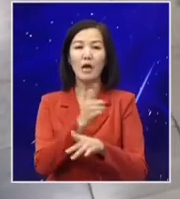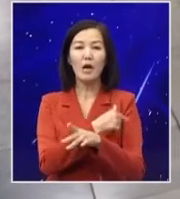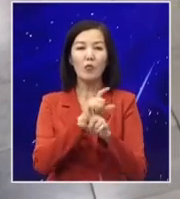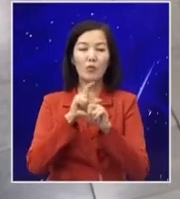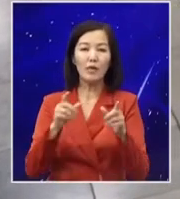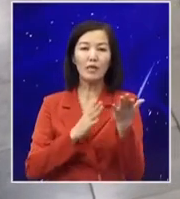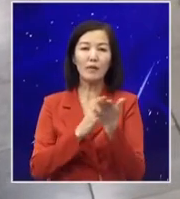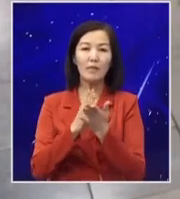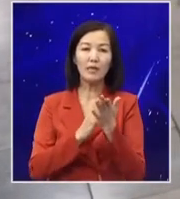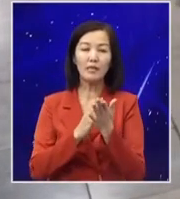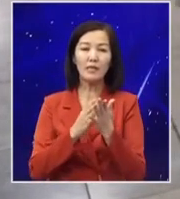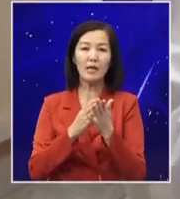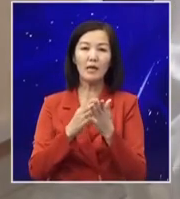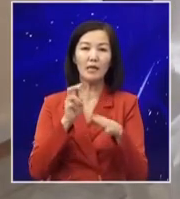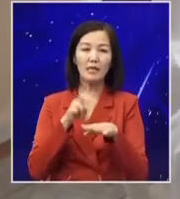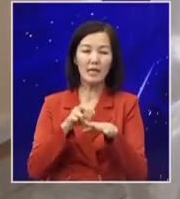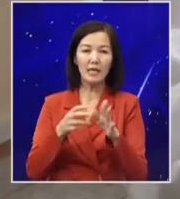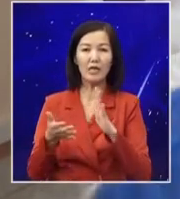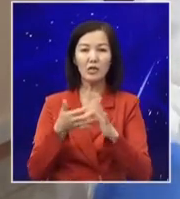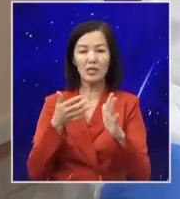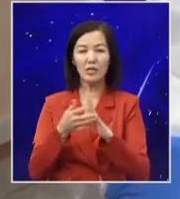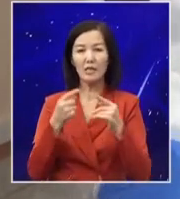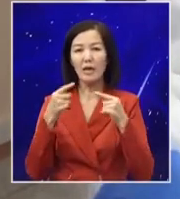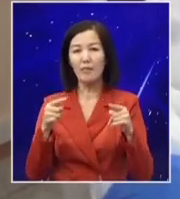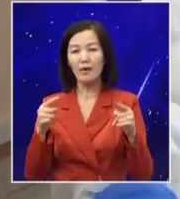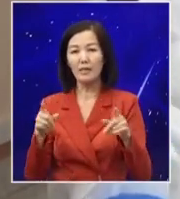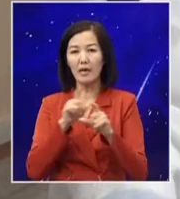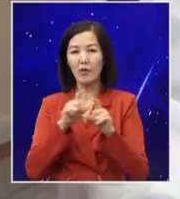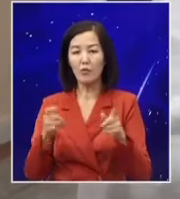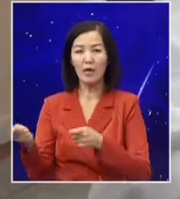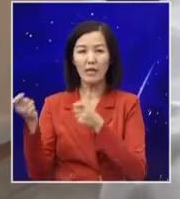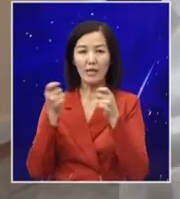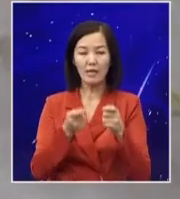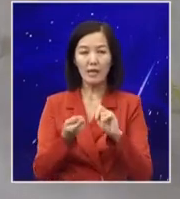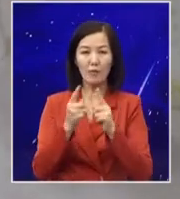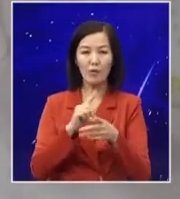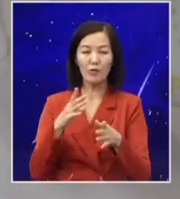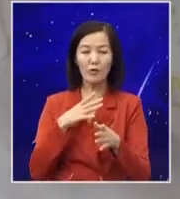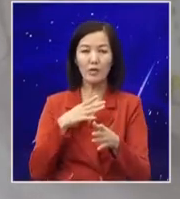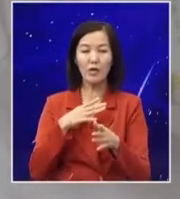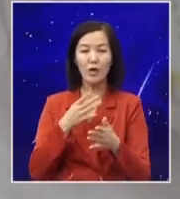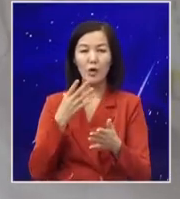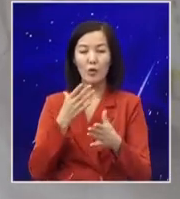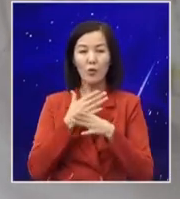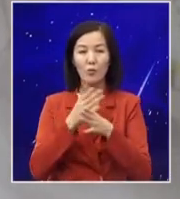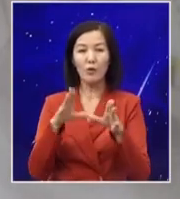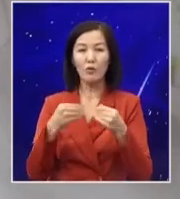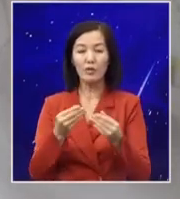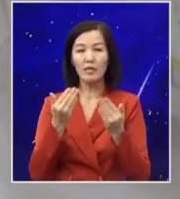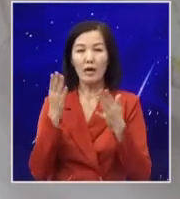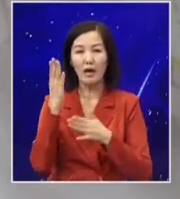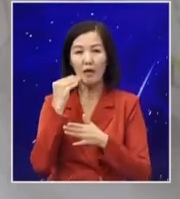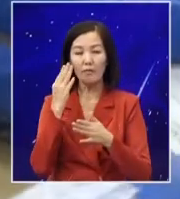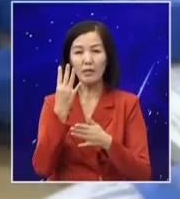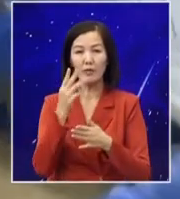медицина қызметкерлері жеткіліксіз болған сәтте өзге емханаларда мамандар арнайы келді. Әріптестеріне көмек көрсетті.